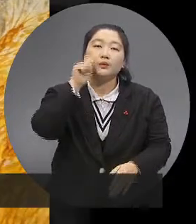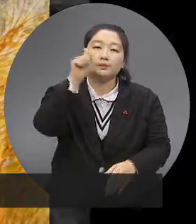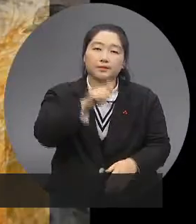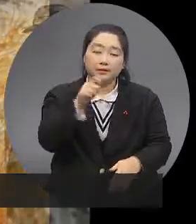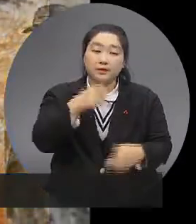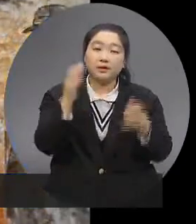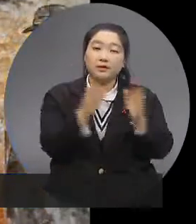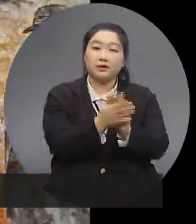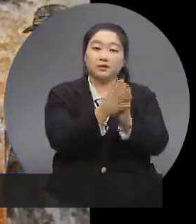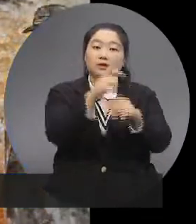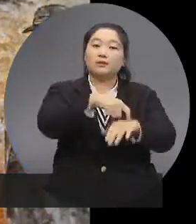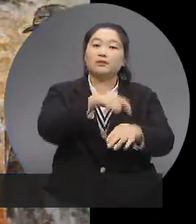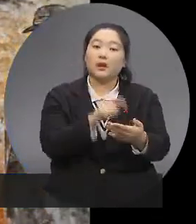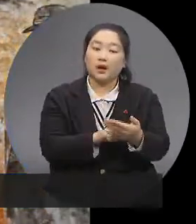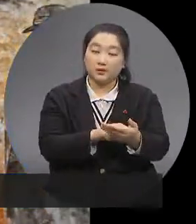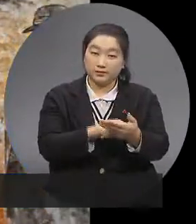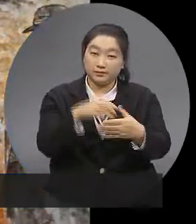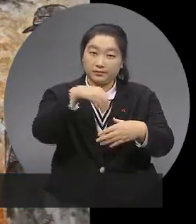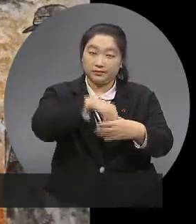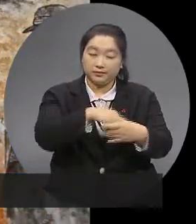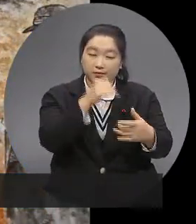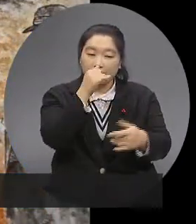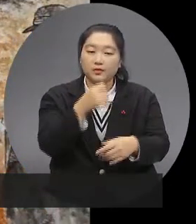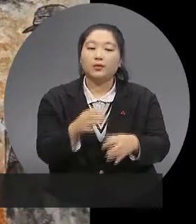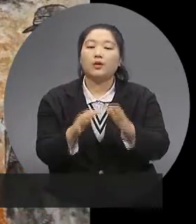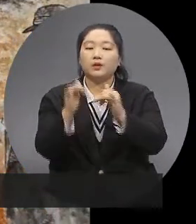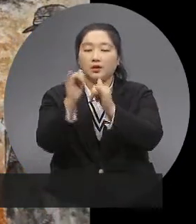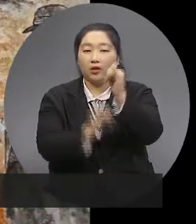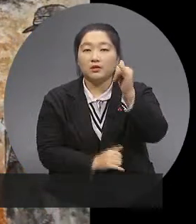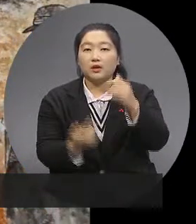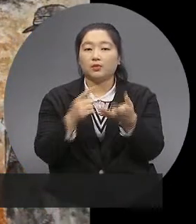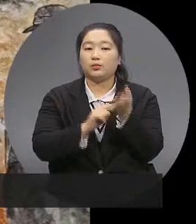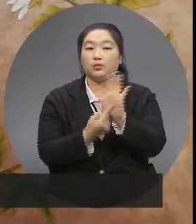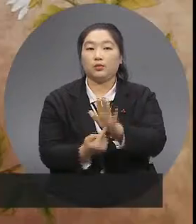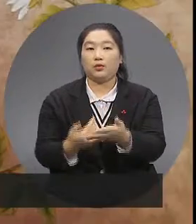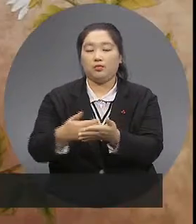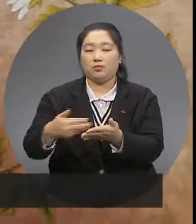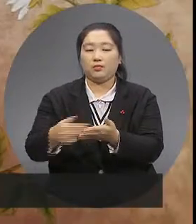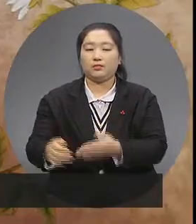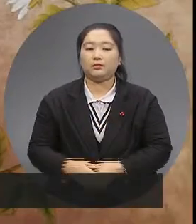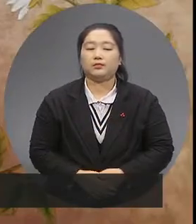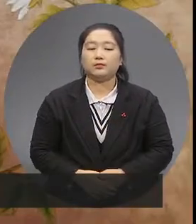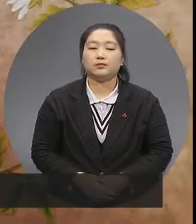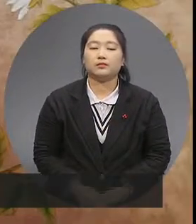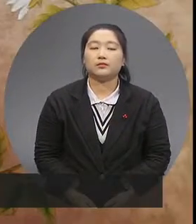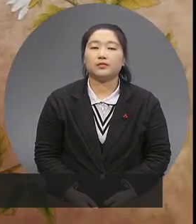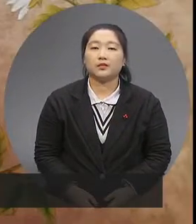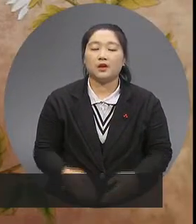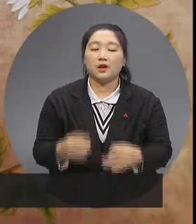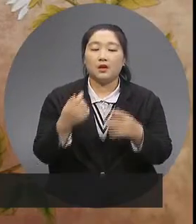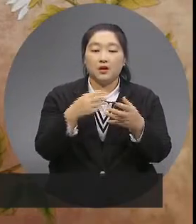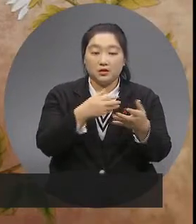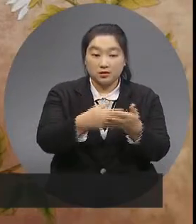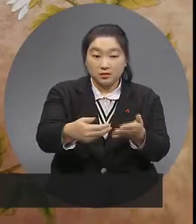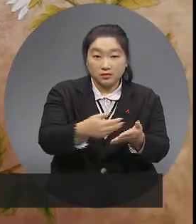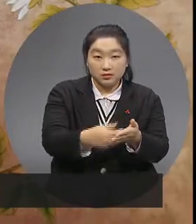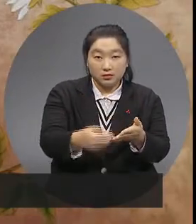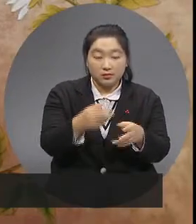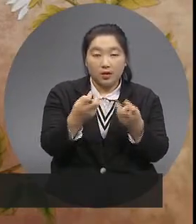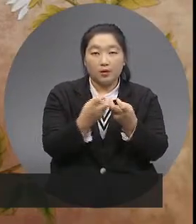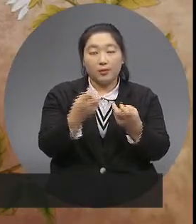담았고 고려인의 애환과 역사를 표현하기도 합니다. 서사 방식이 독창적이고